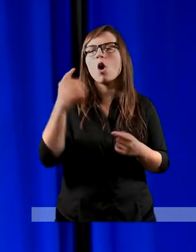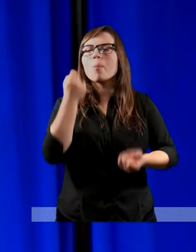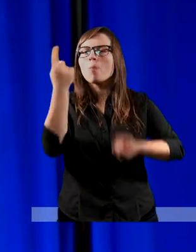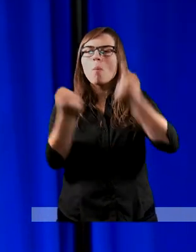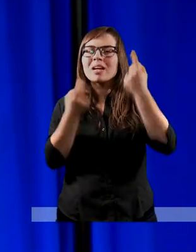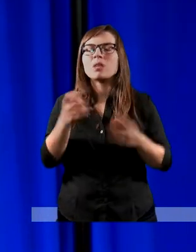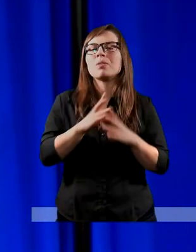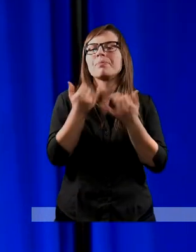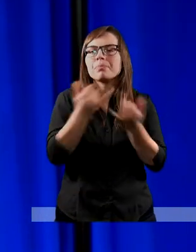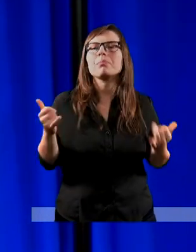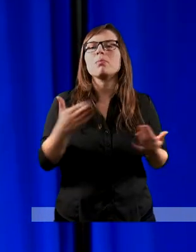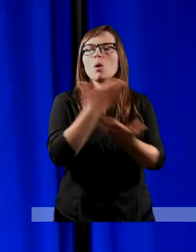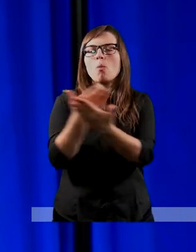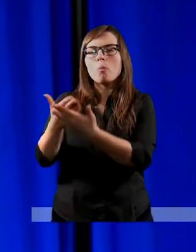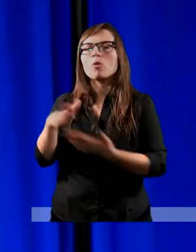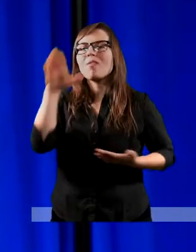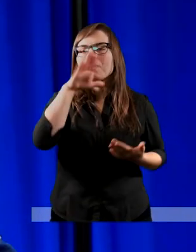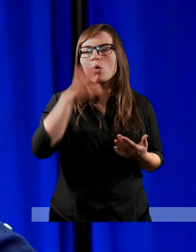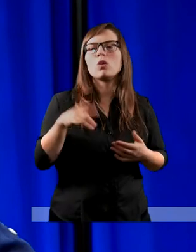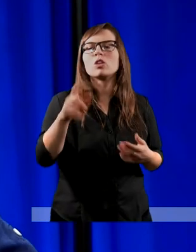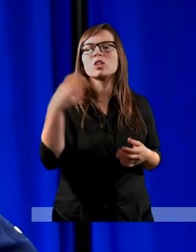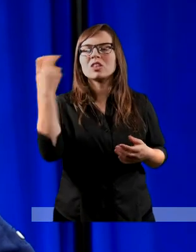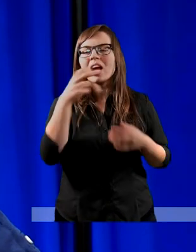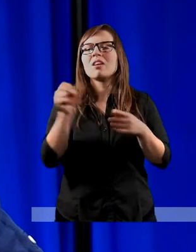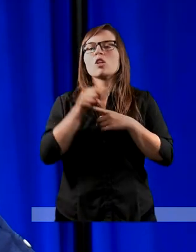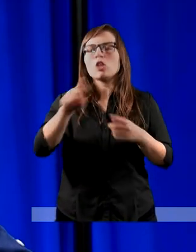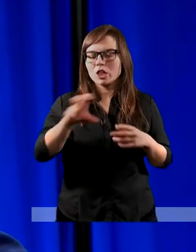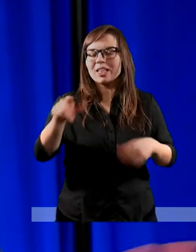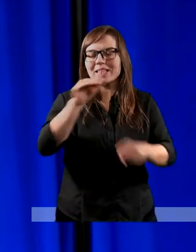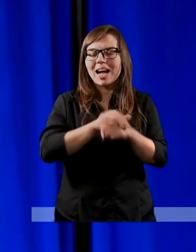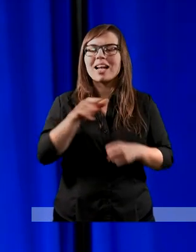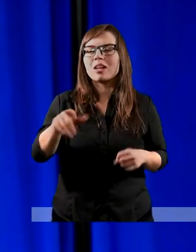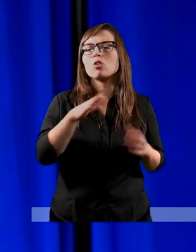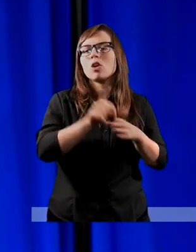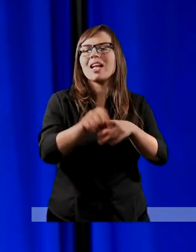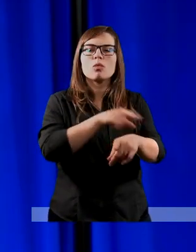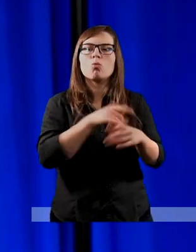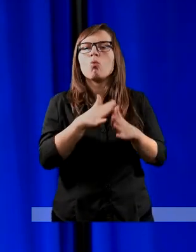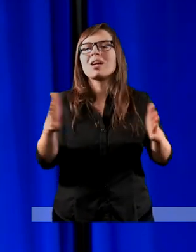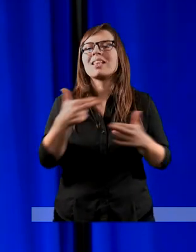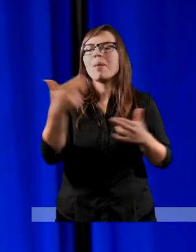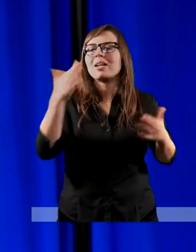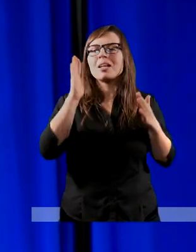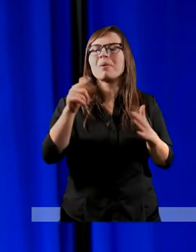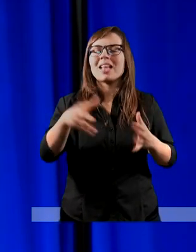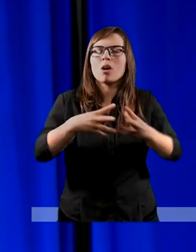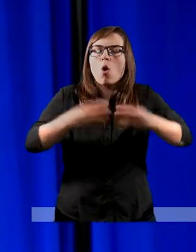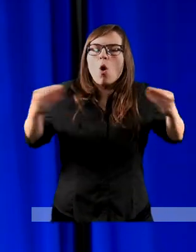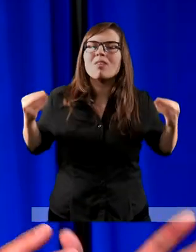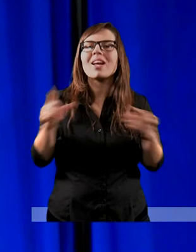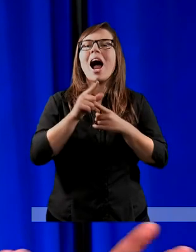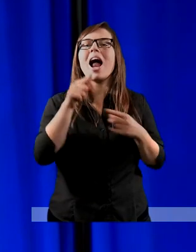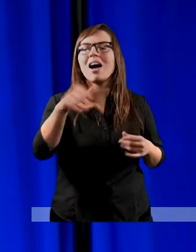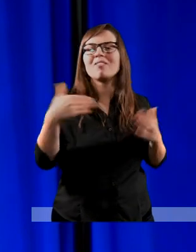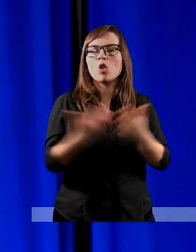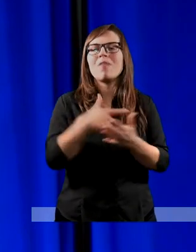pomysły proponować Bogu. Co ciekawe, Bóg się do tego zgadza. To jest długi temat i nie będę tego rozwijał,